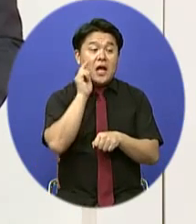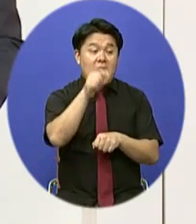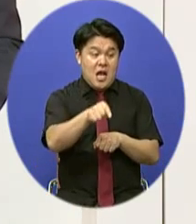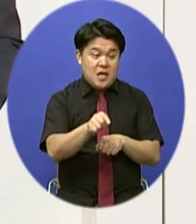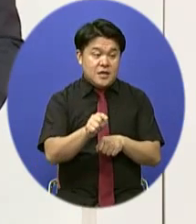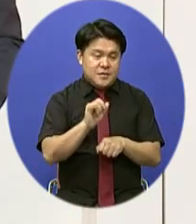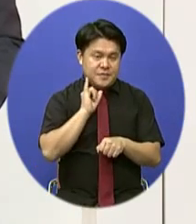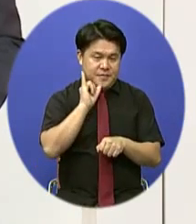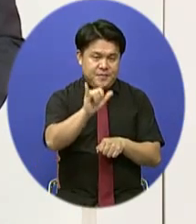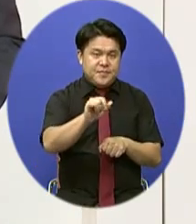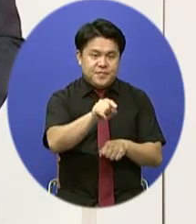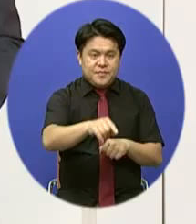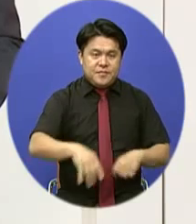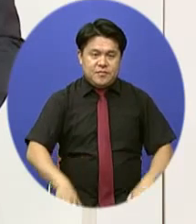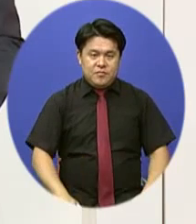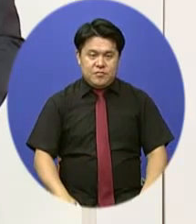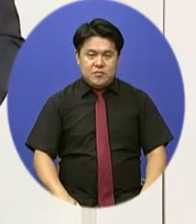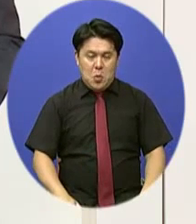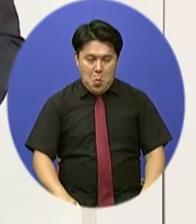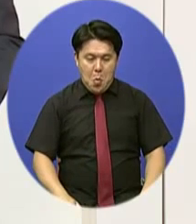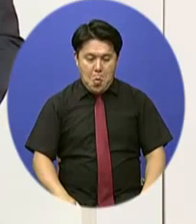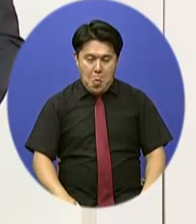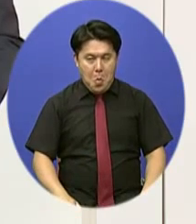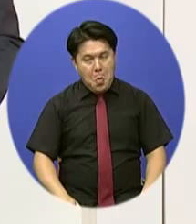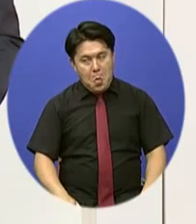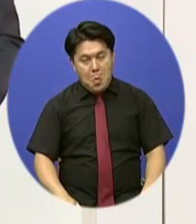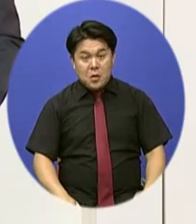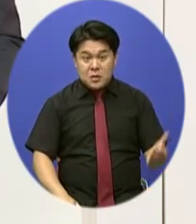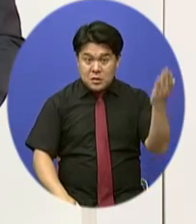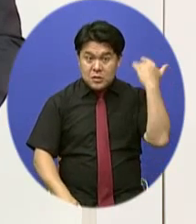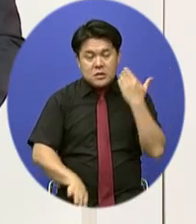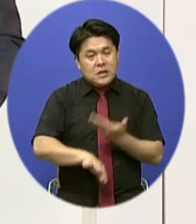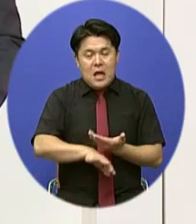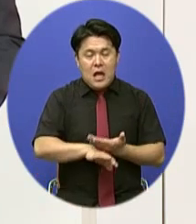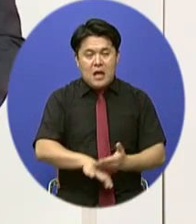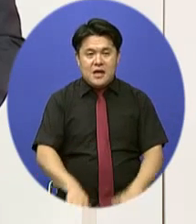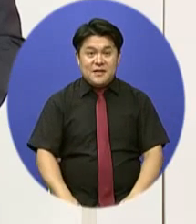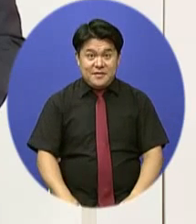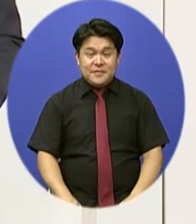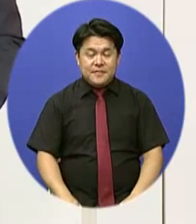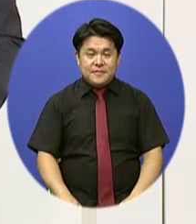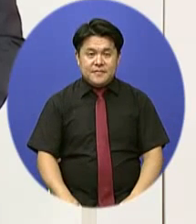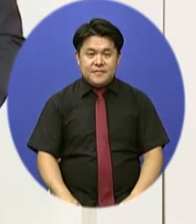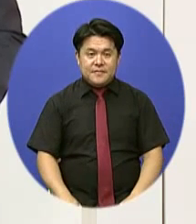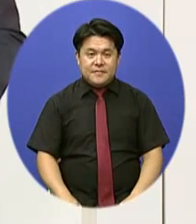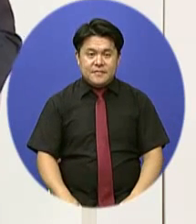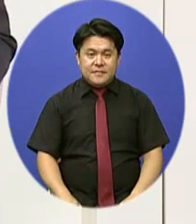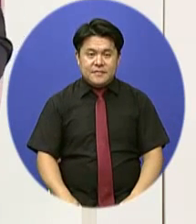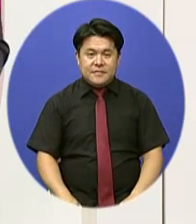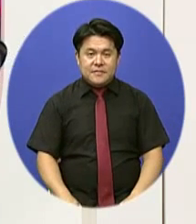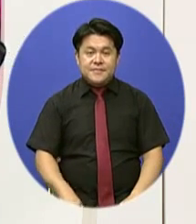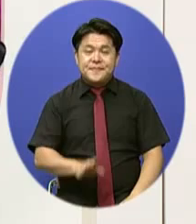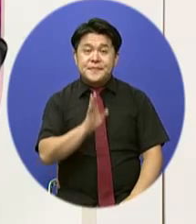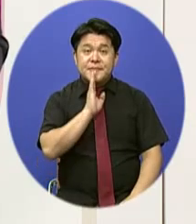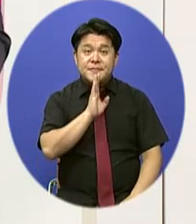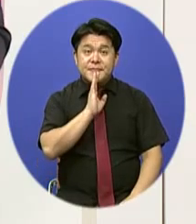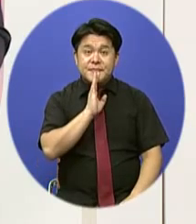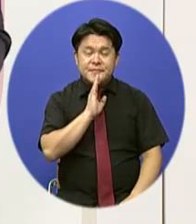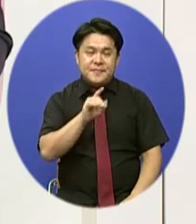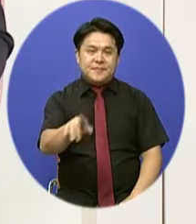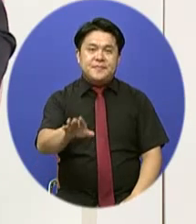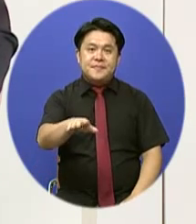라고 정해야 되고 그렇대요. 그래서 야 옛날하고는 진짜 다르구나. 네. 맞아요. 어머니